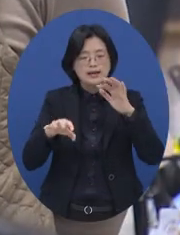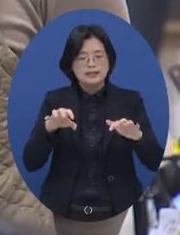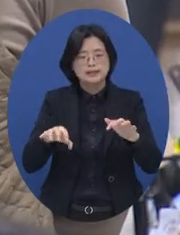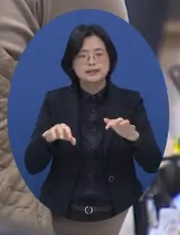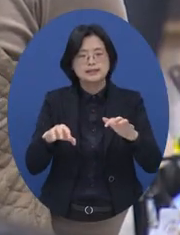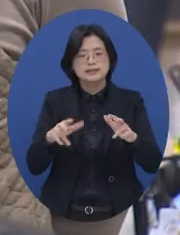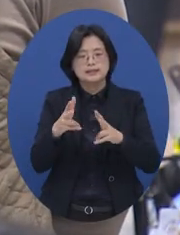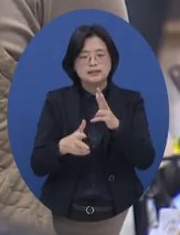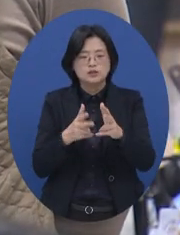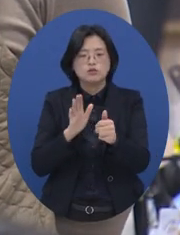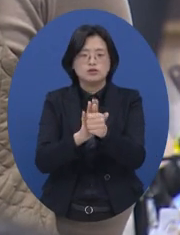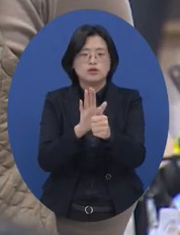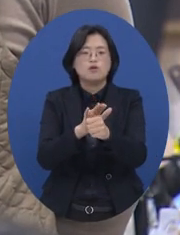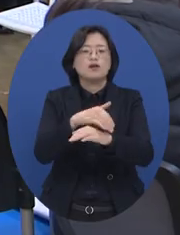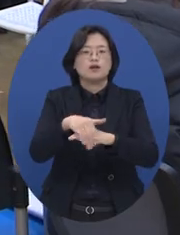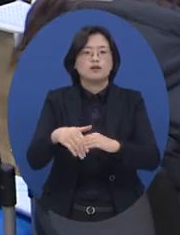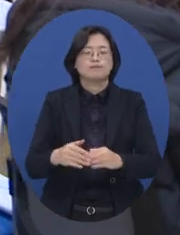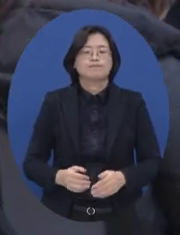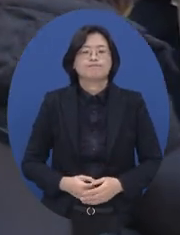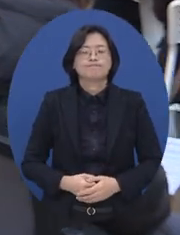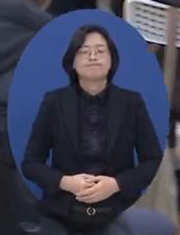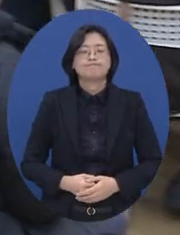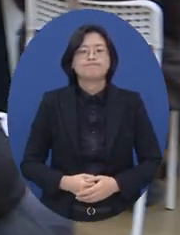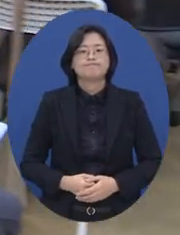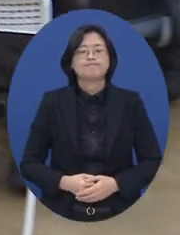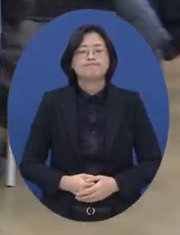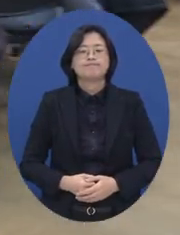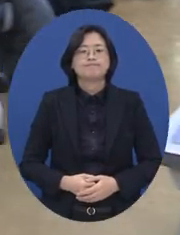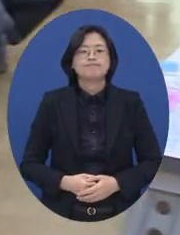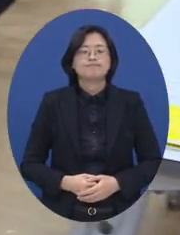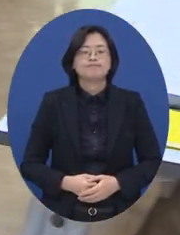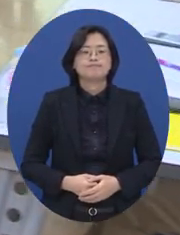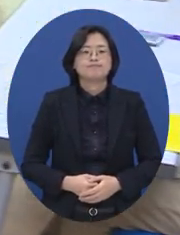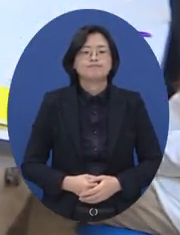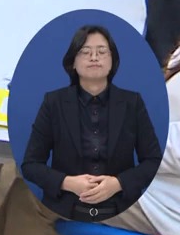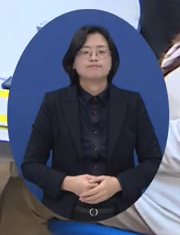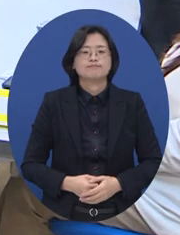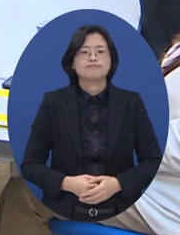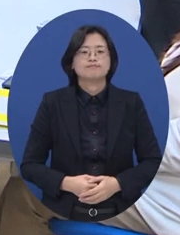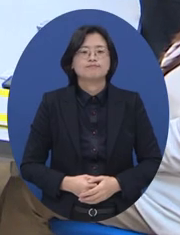만들기 사업 지원을 확대해 나갈 계획입니다. 경기GTV 구영슬입니다.